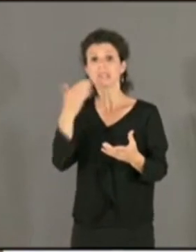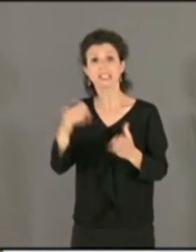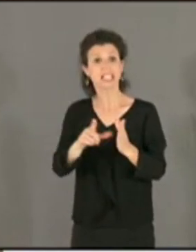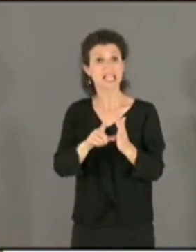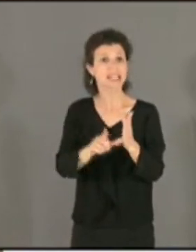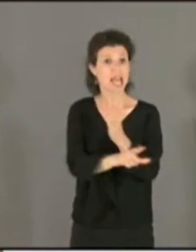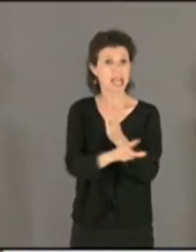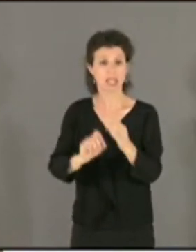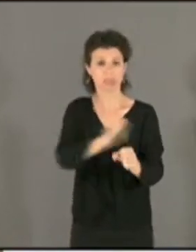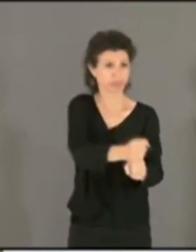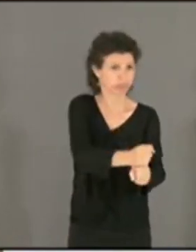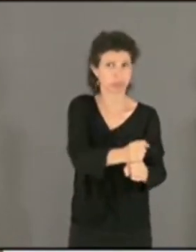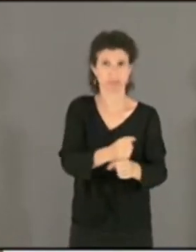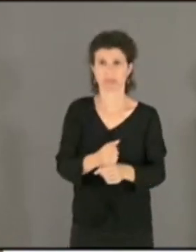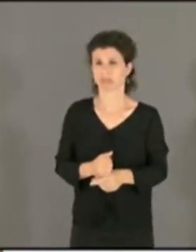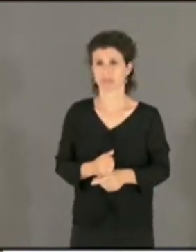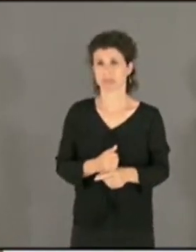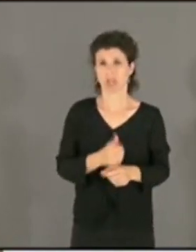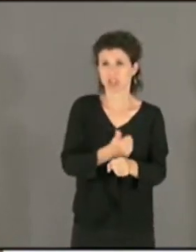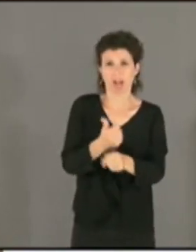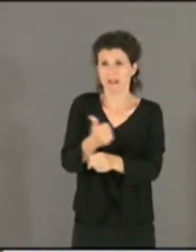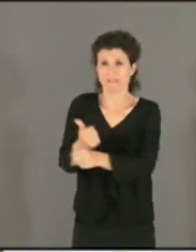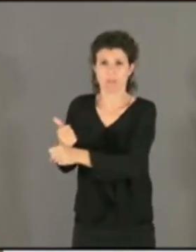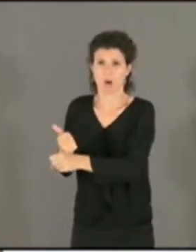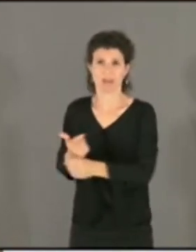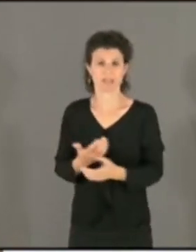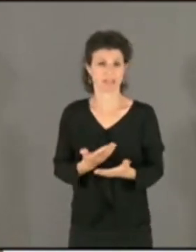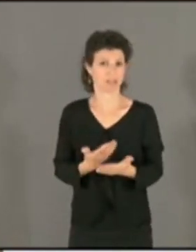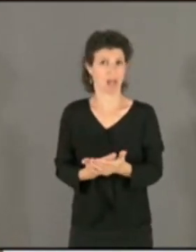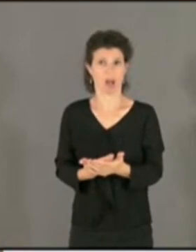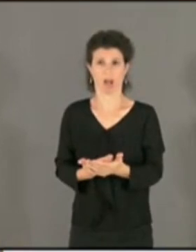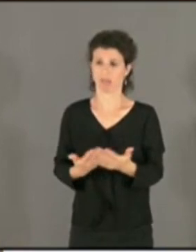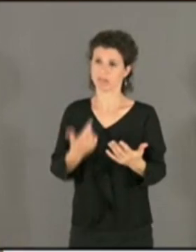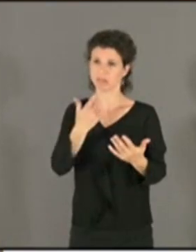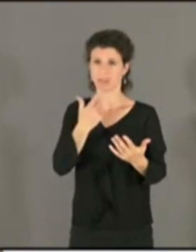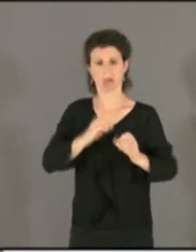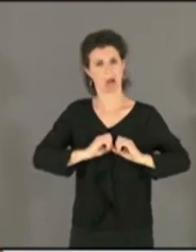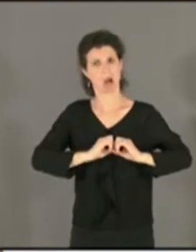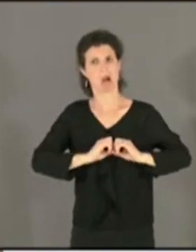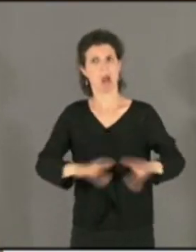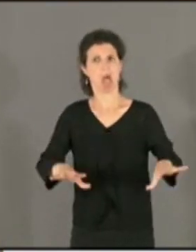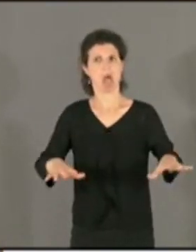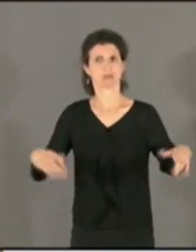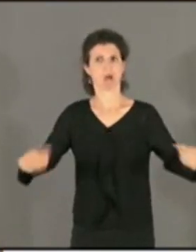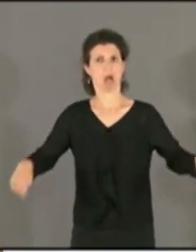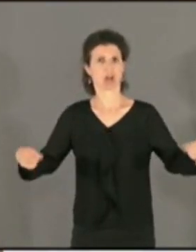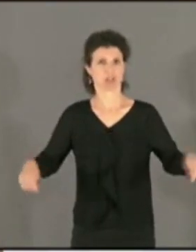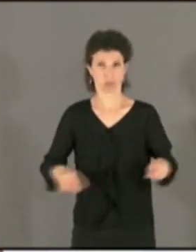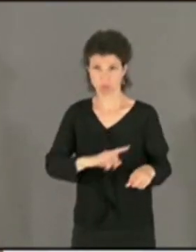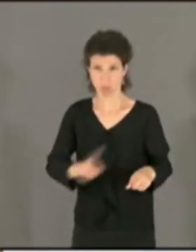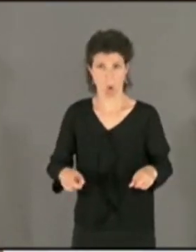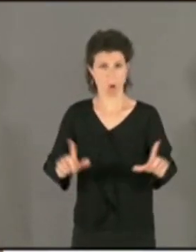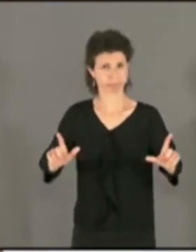eh bien, ça commence à se savoir qu'il en est fini du laxisme, et cela fait réfléchir à deux fois